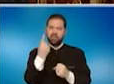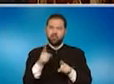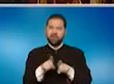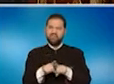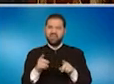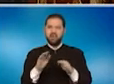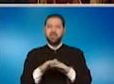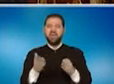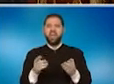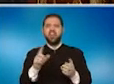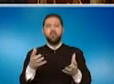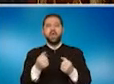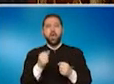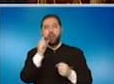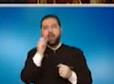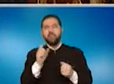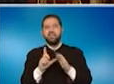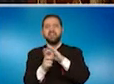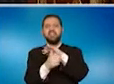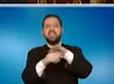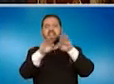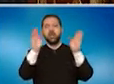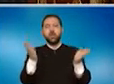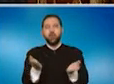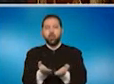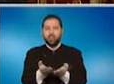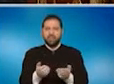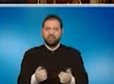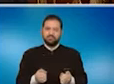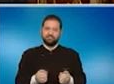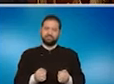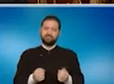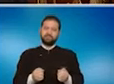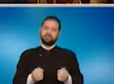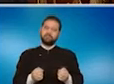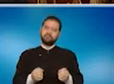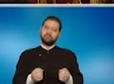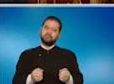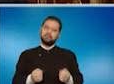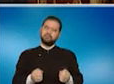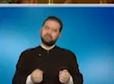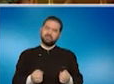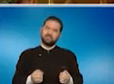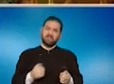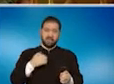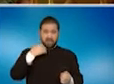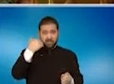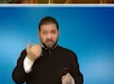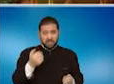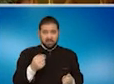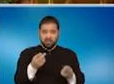au oamenii omenești, să zicem. Oamenii omenești, oameni duhovnicești.